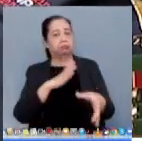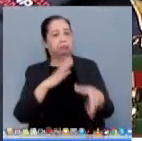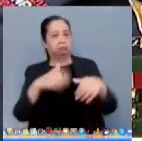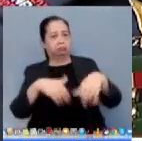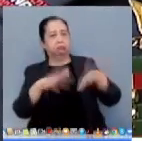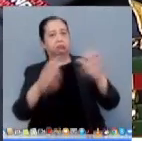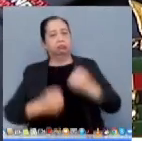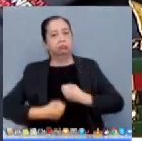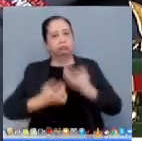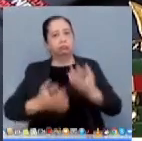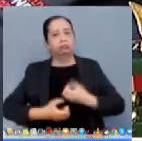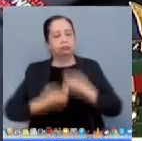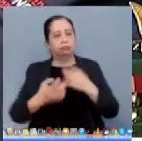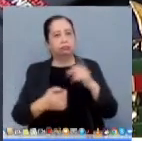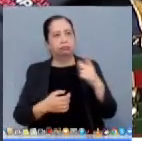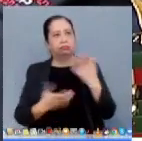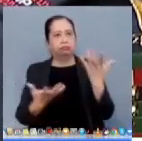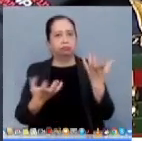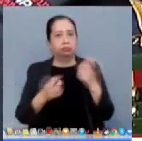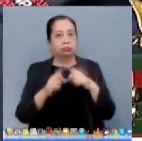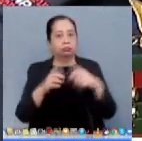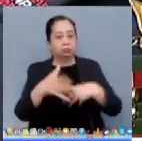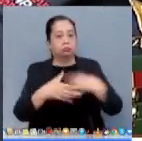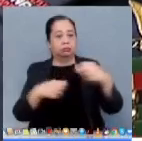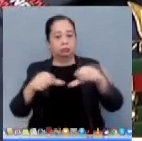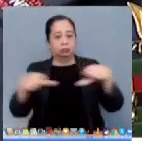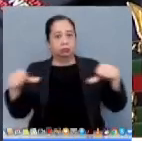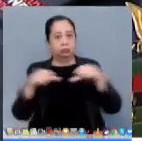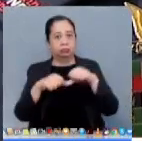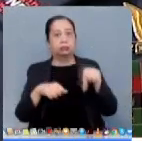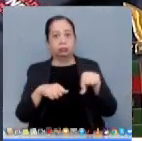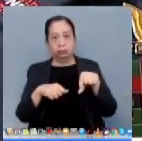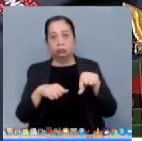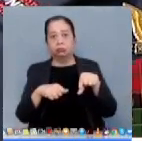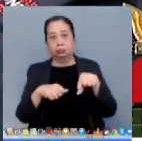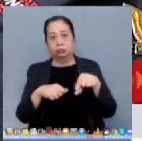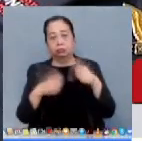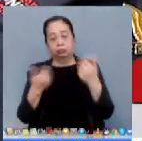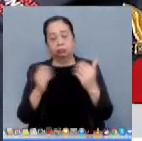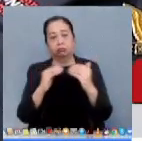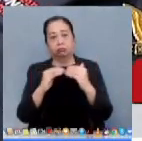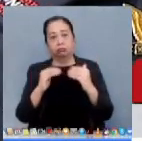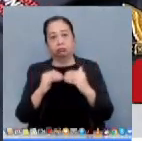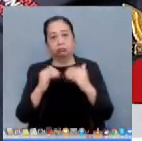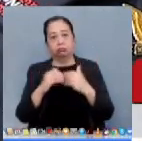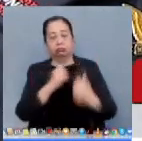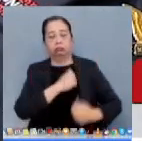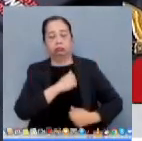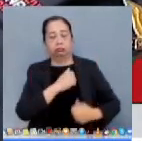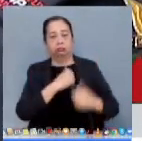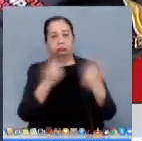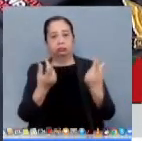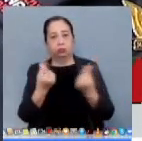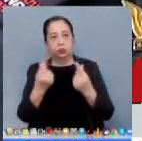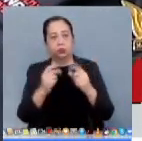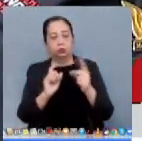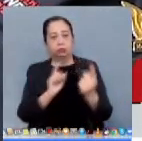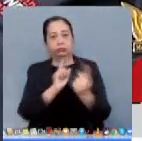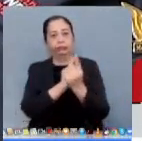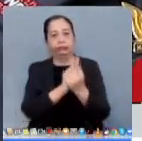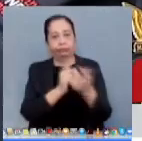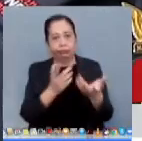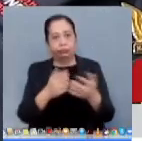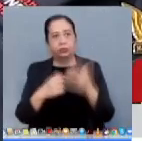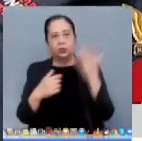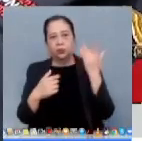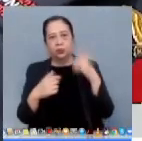no? Pero pag lumabas sila dyan, corresponding police response ang gagawin natin dito dahil maka